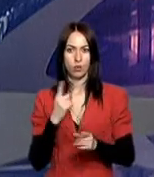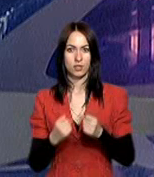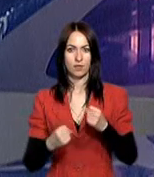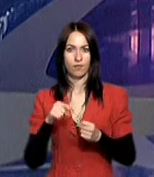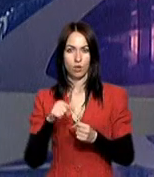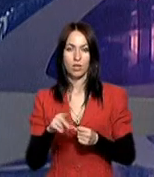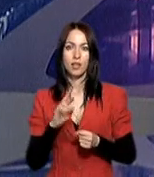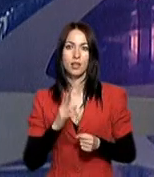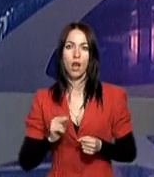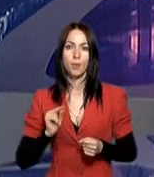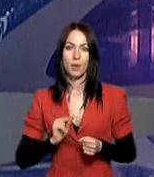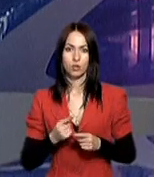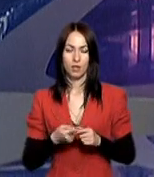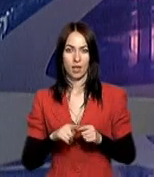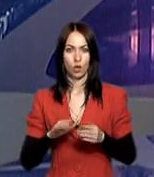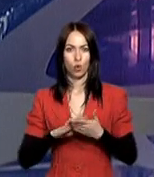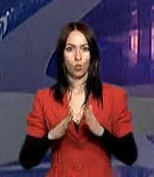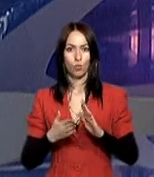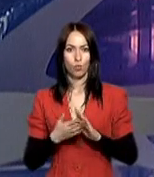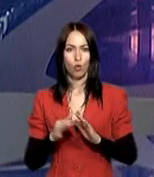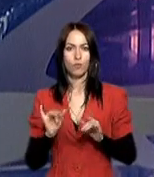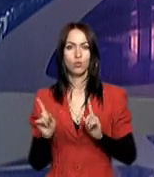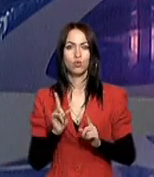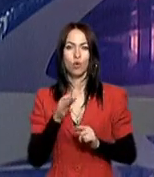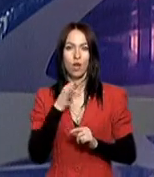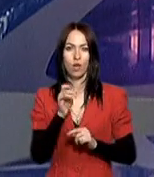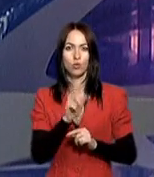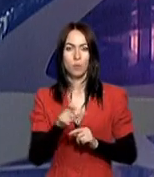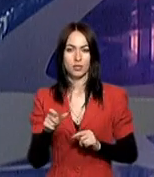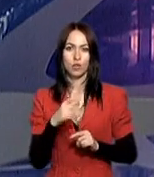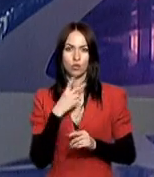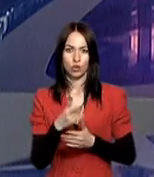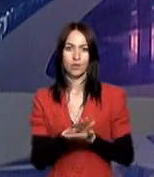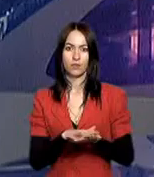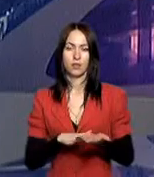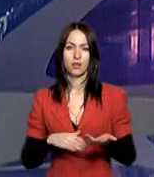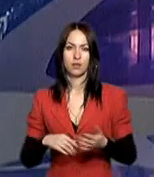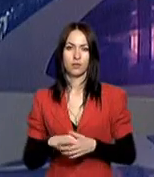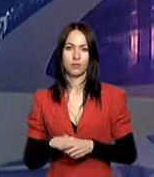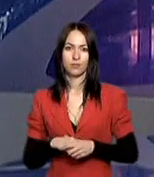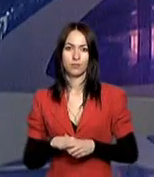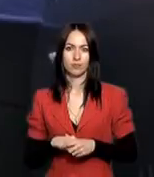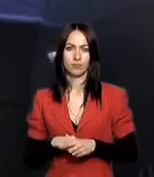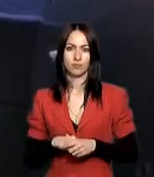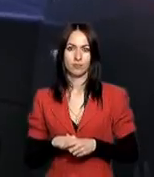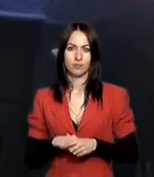водіїв. Як працюють за таких умов та що кажуть пасажири у сюжеті Альони Рязанцевої.